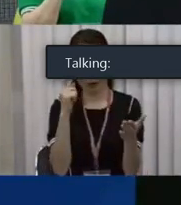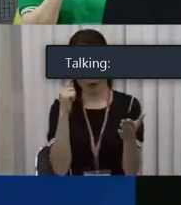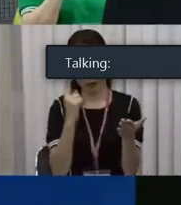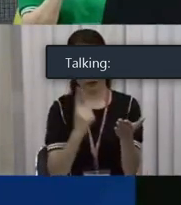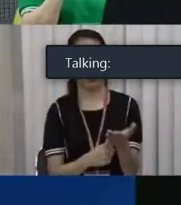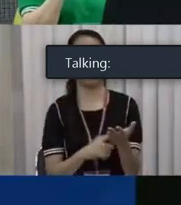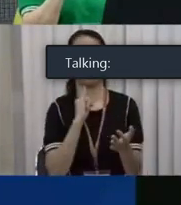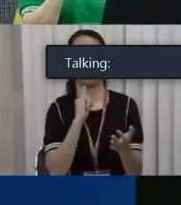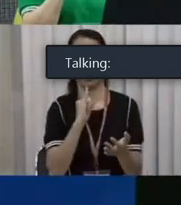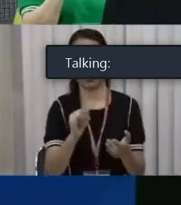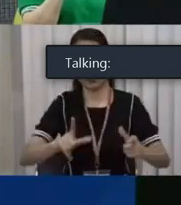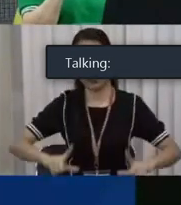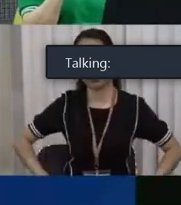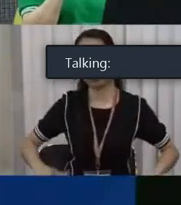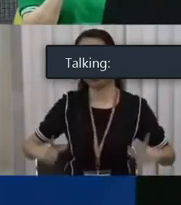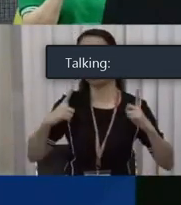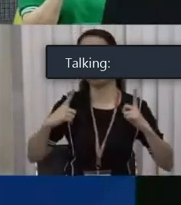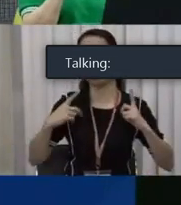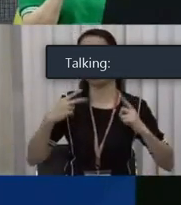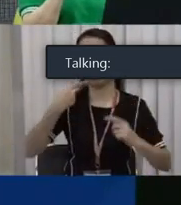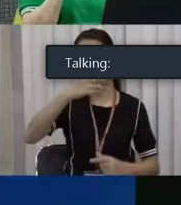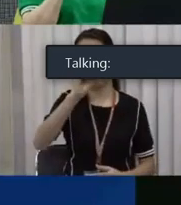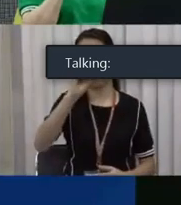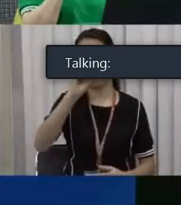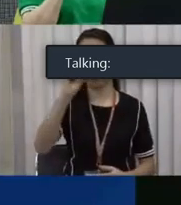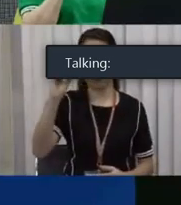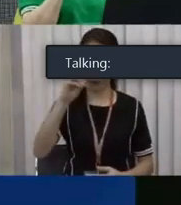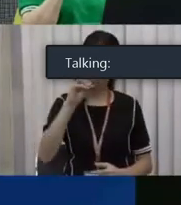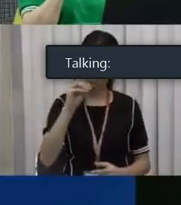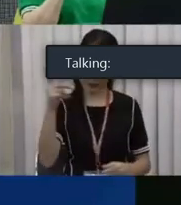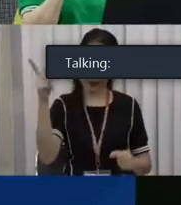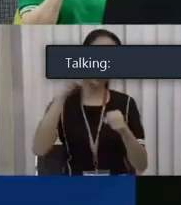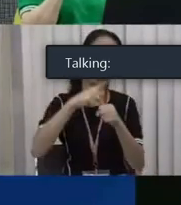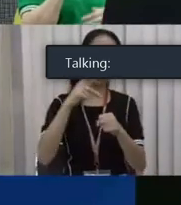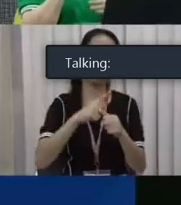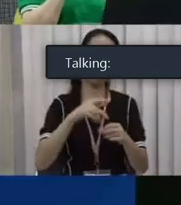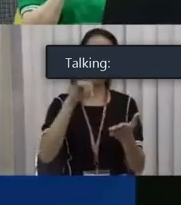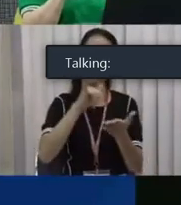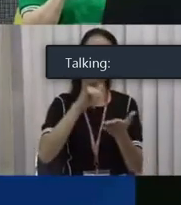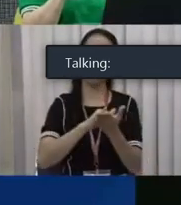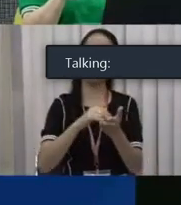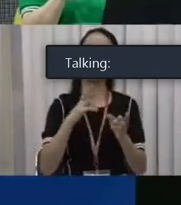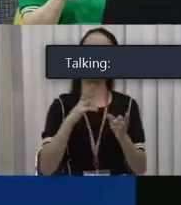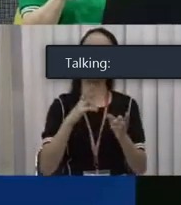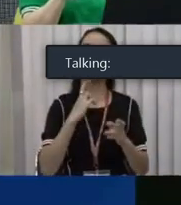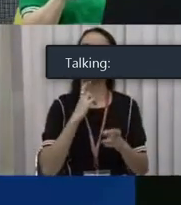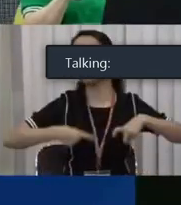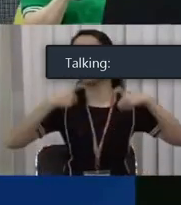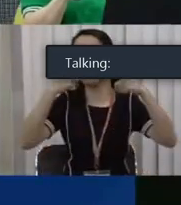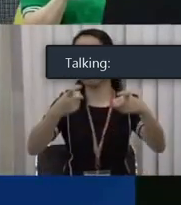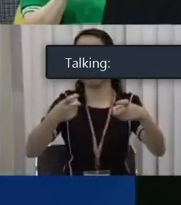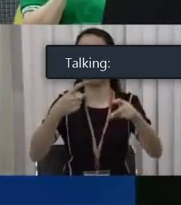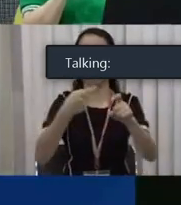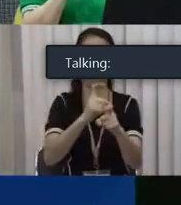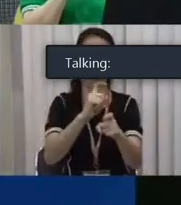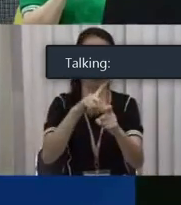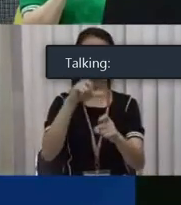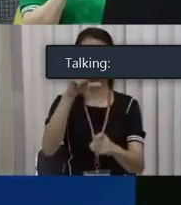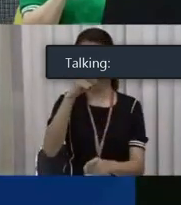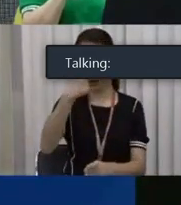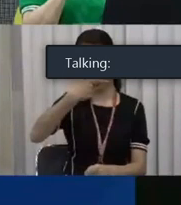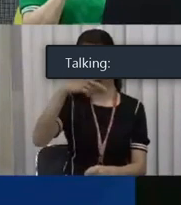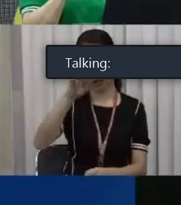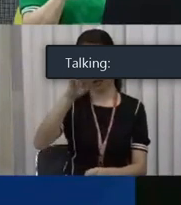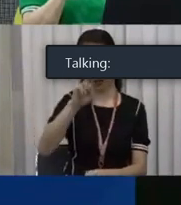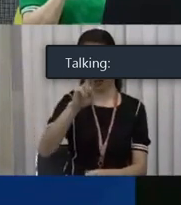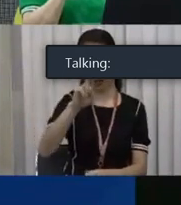livelihood programs nga gipanghatag or gihatag na to sa ato mga LGU,